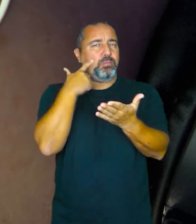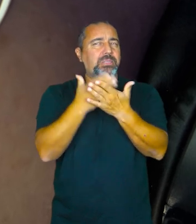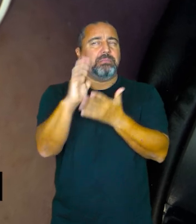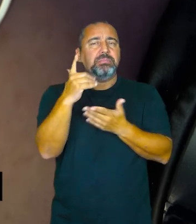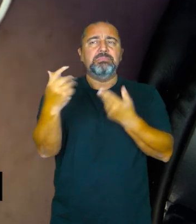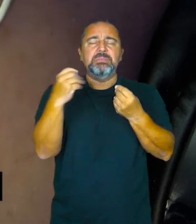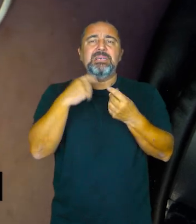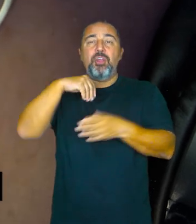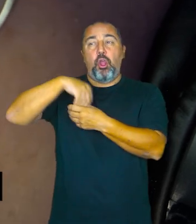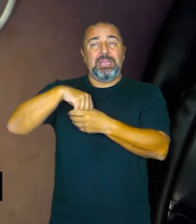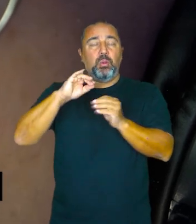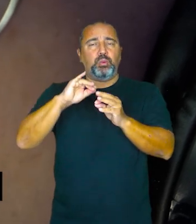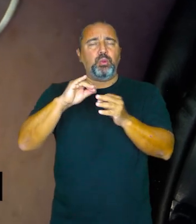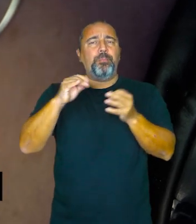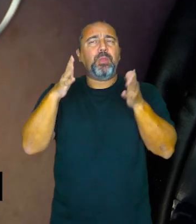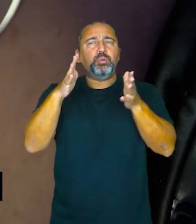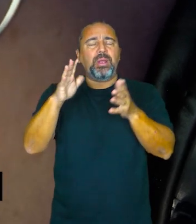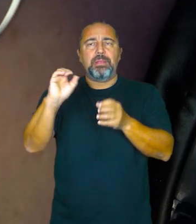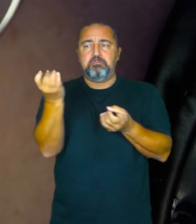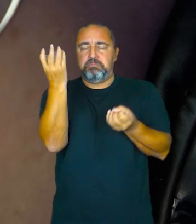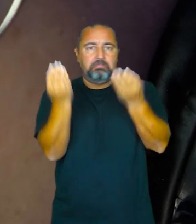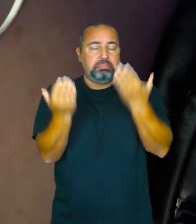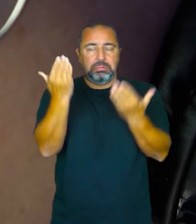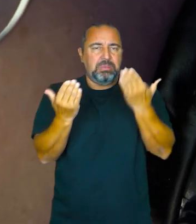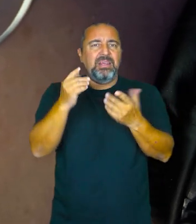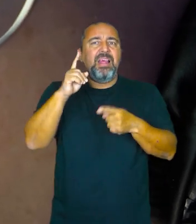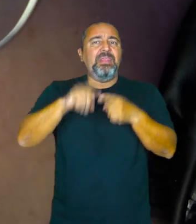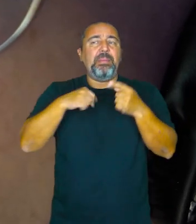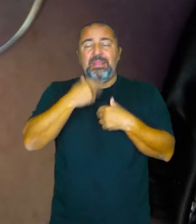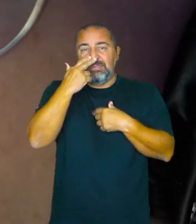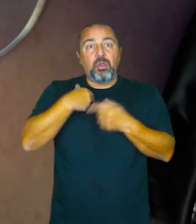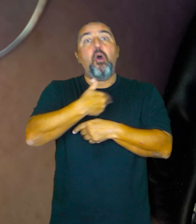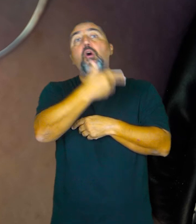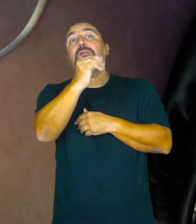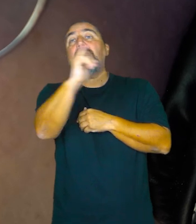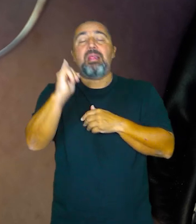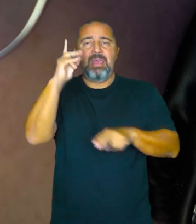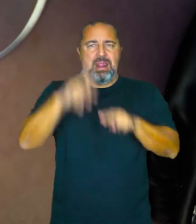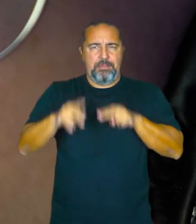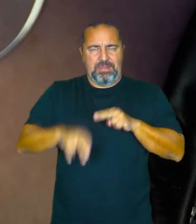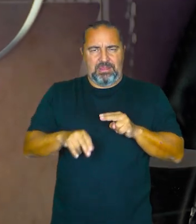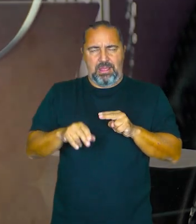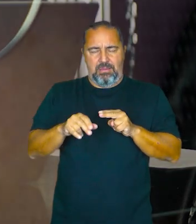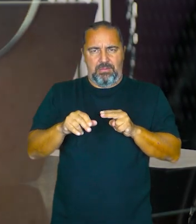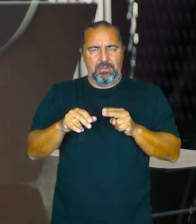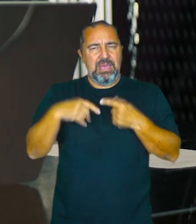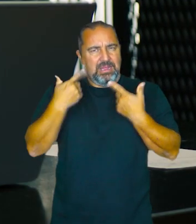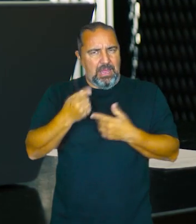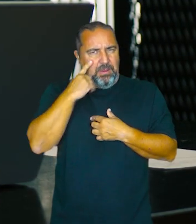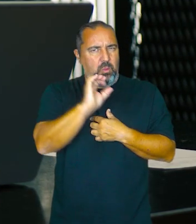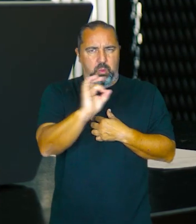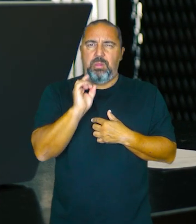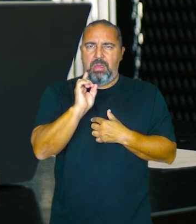gure interesen araberako eduki iradokizunak erakusten dizkigute, dagoen guztia mugatuz. Era berean, gogoeta egin